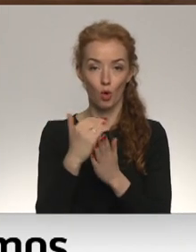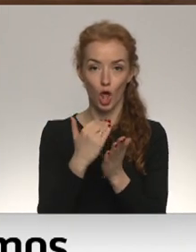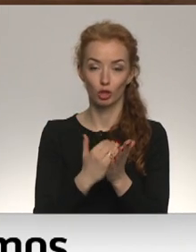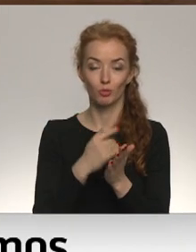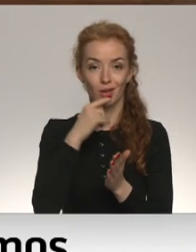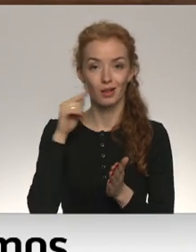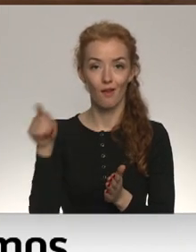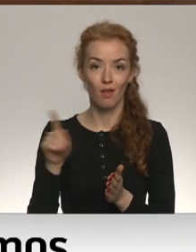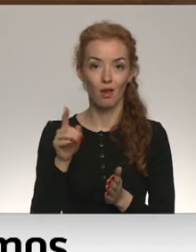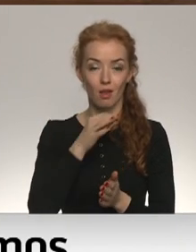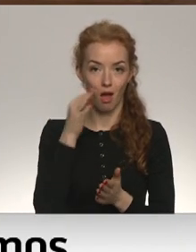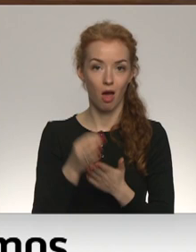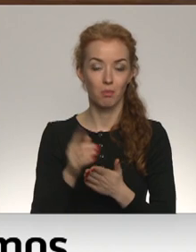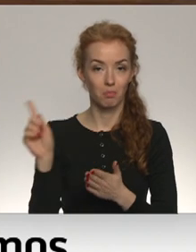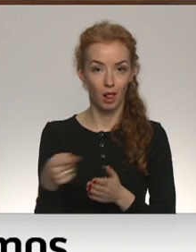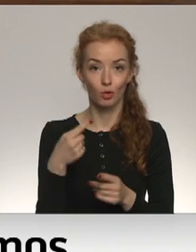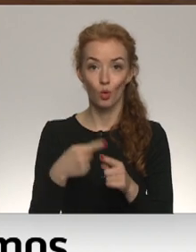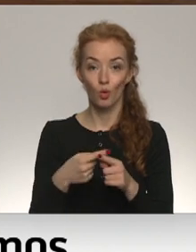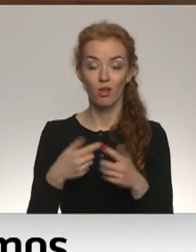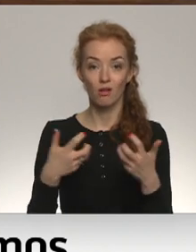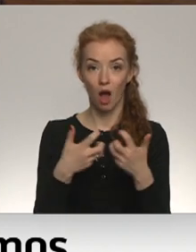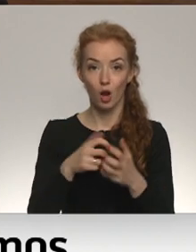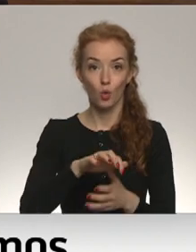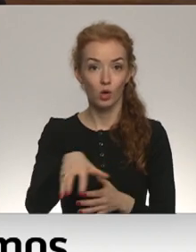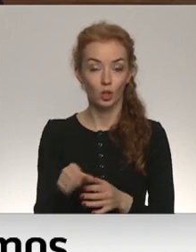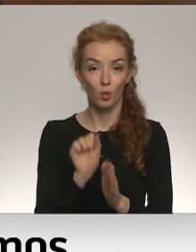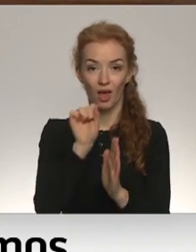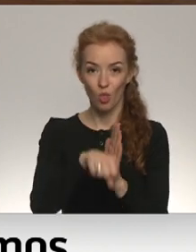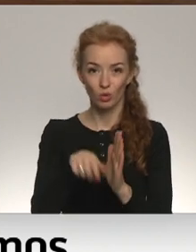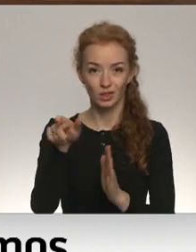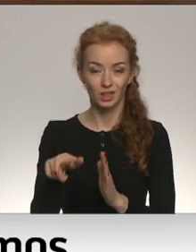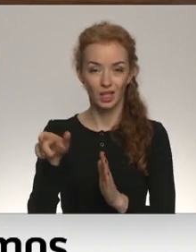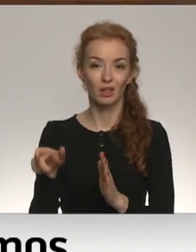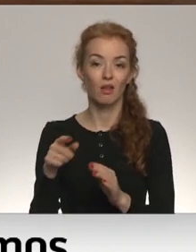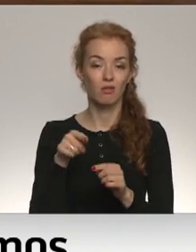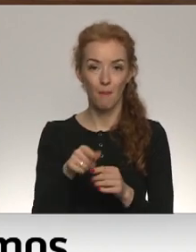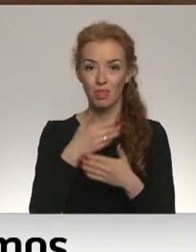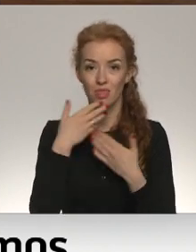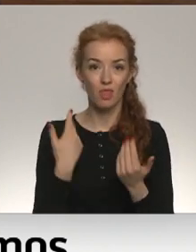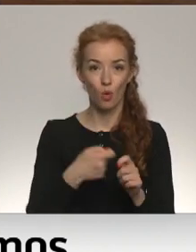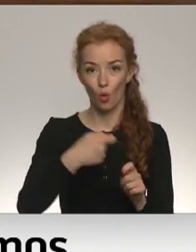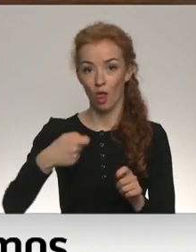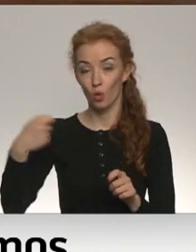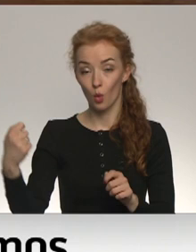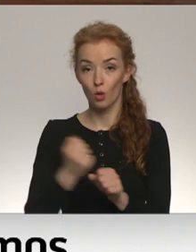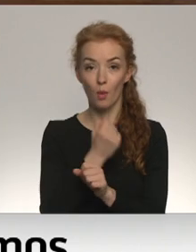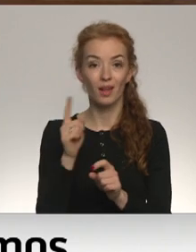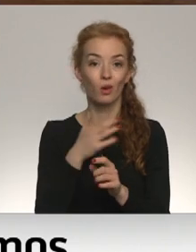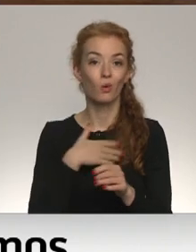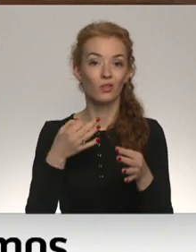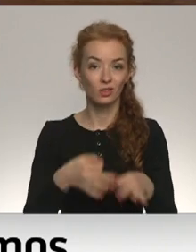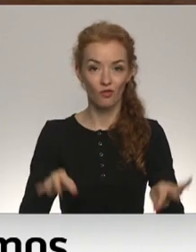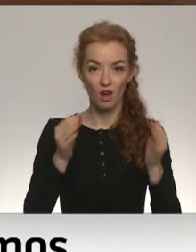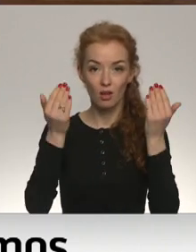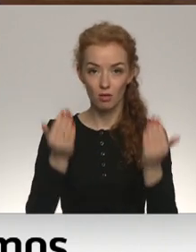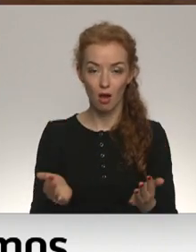pie atbildības, un lai arī kara noziegumiem, genocīdam un noziegumiem pret cilvēks nav noilguma, ir vitāli svarīgi jau tagad